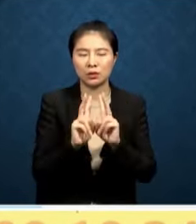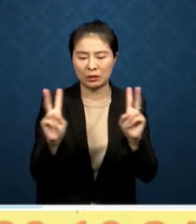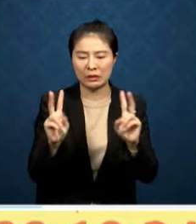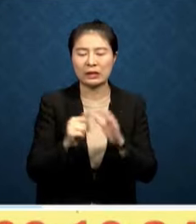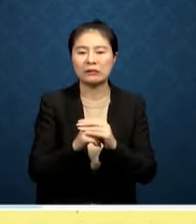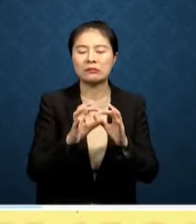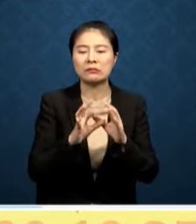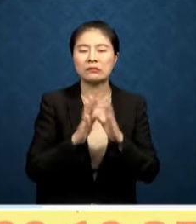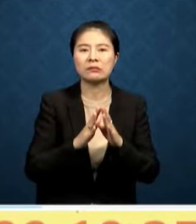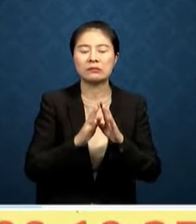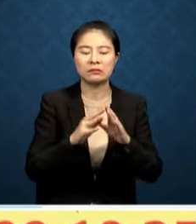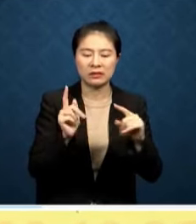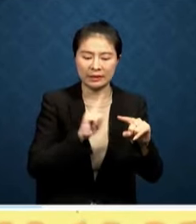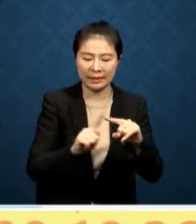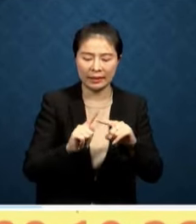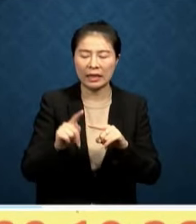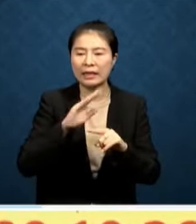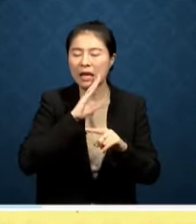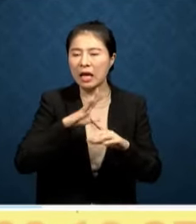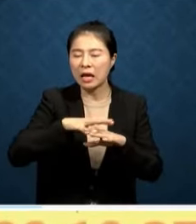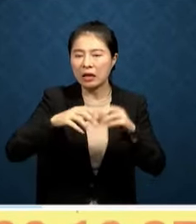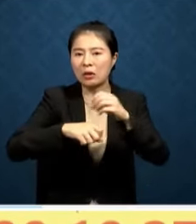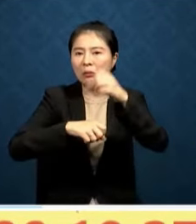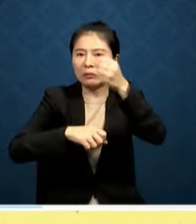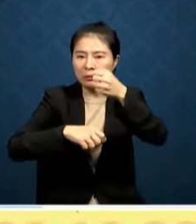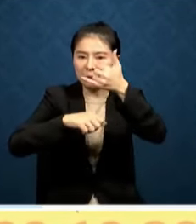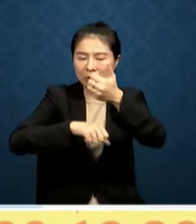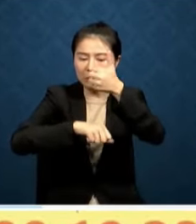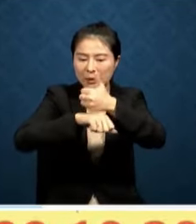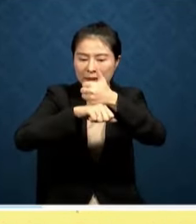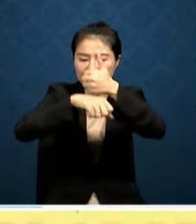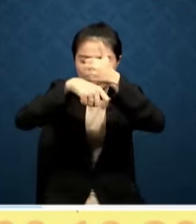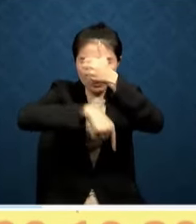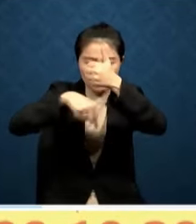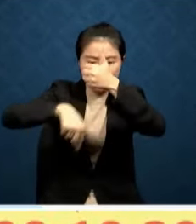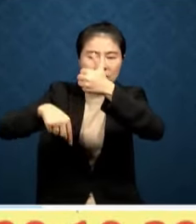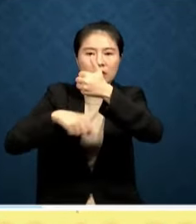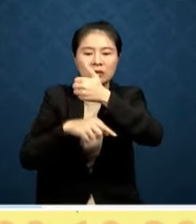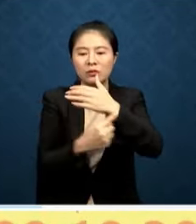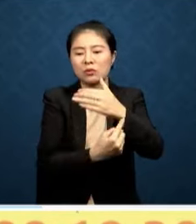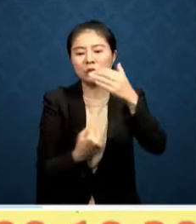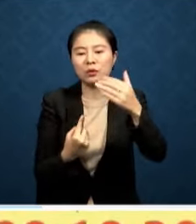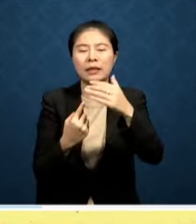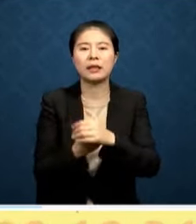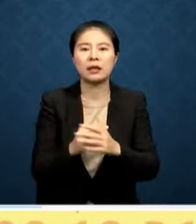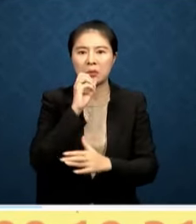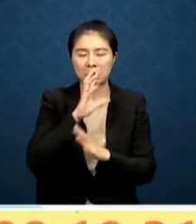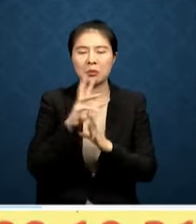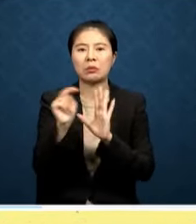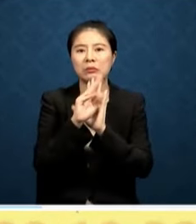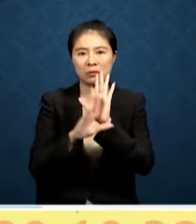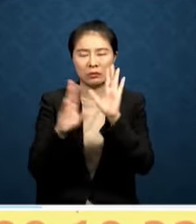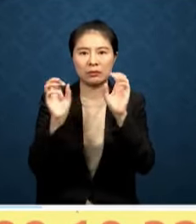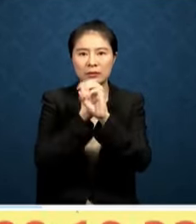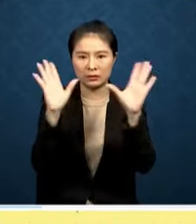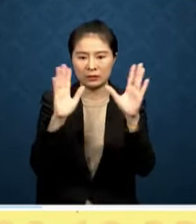นถ้ามีสังกัดก็ผมเชื่อว่าต้นสังกัดก็คงจะให้นโยบายมาเป็นที่ชัดเจ